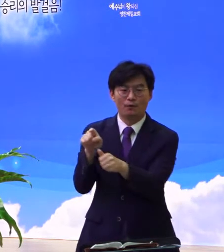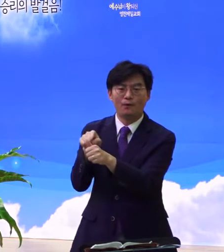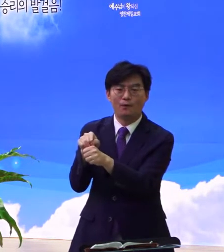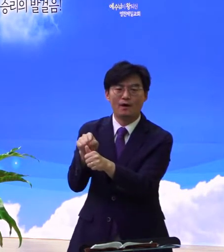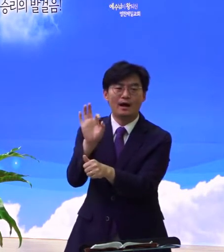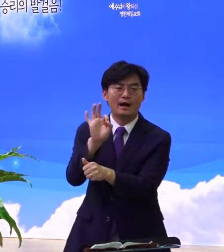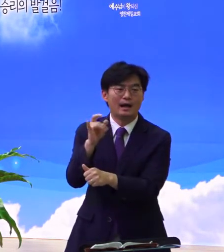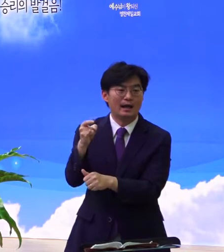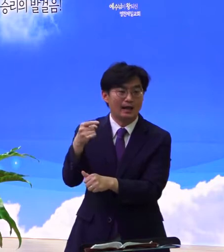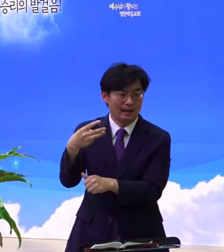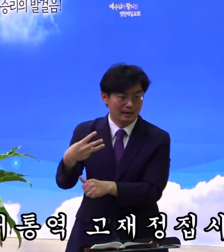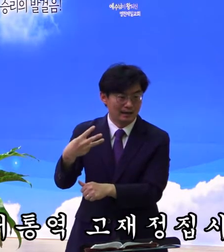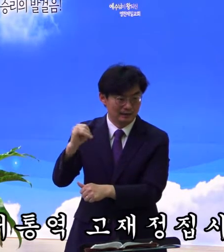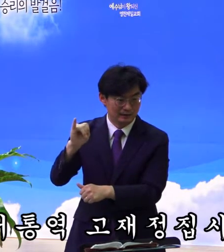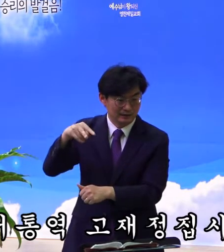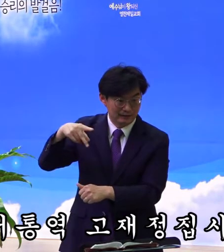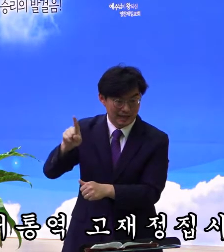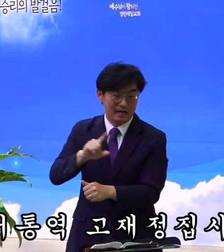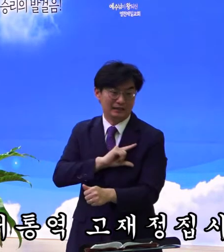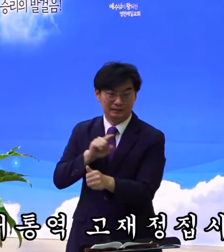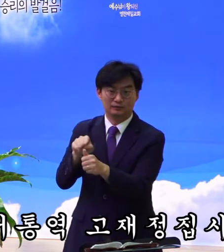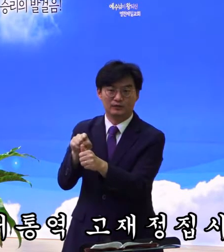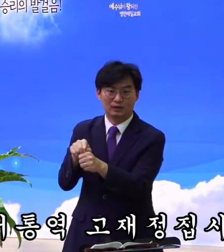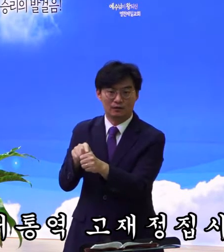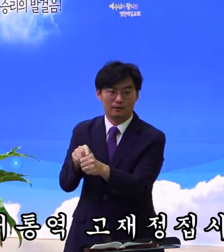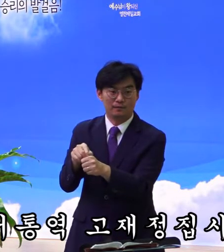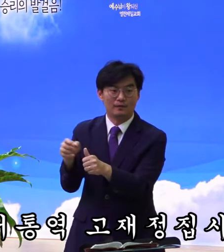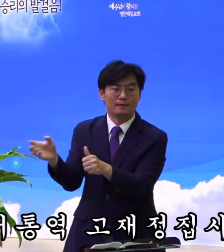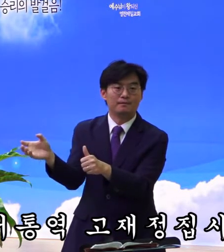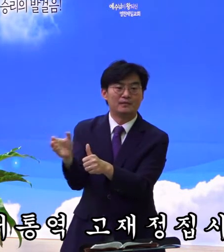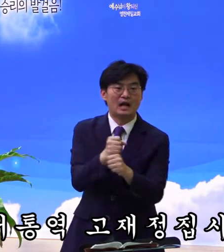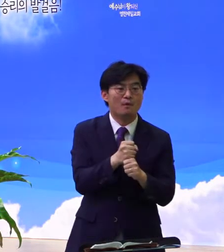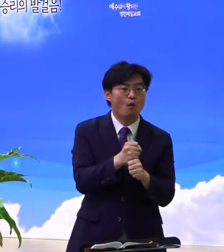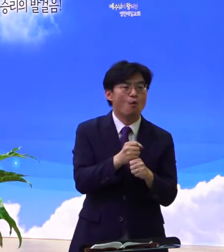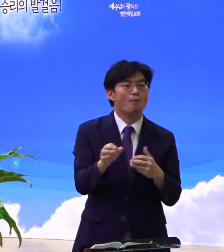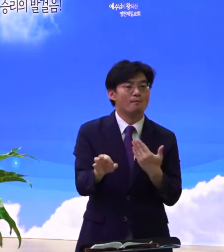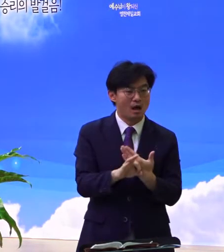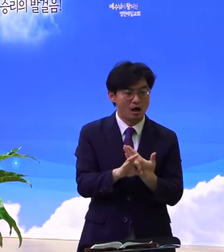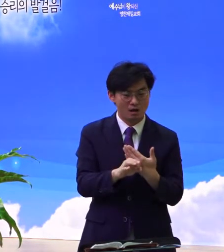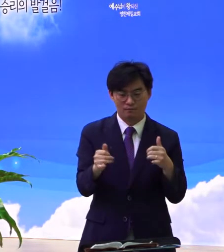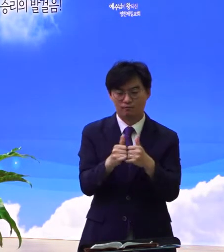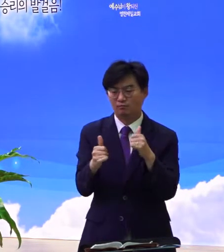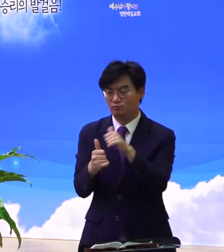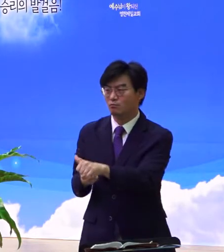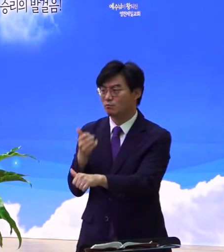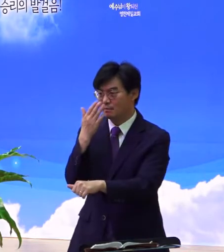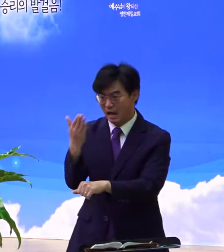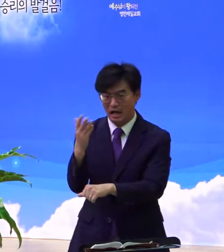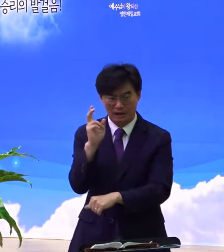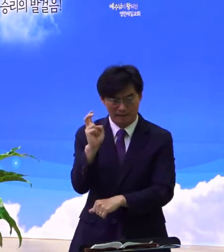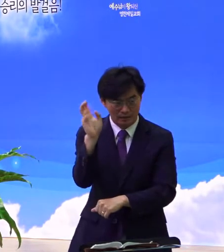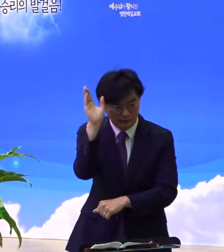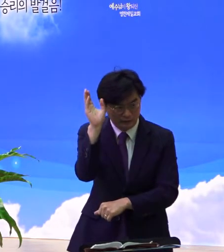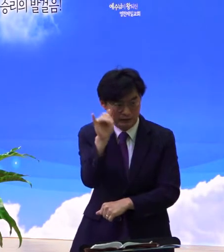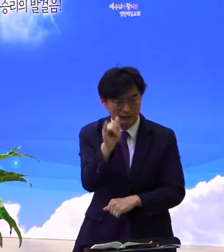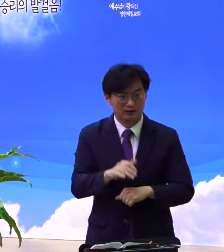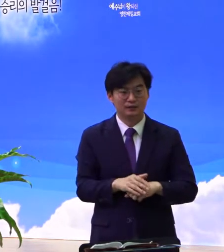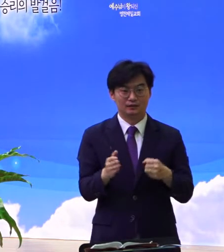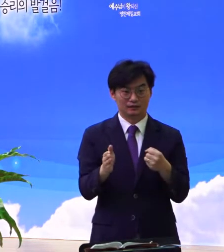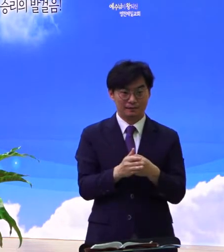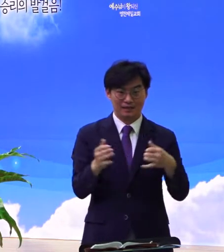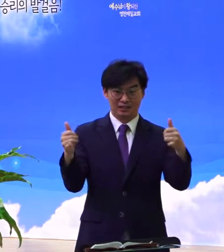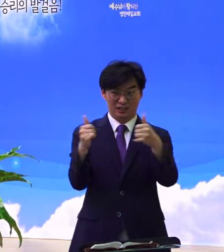아람 왕은 고민을 하고서 그 밤에 많은 군사를 동원해서 엘리사가